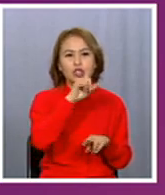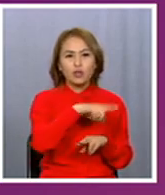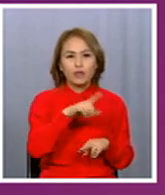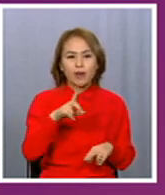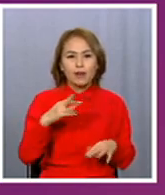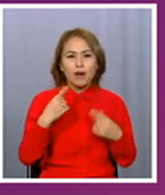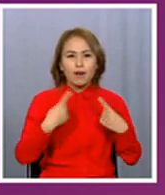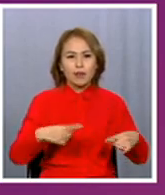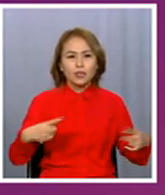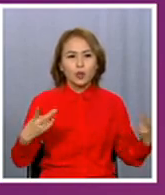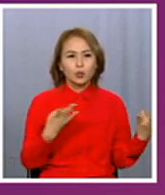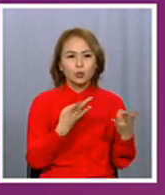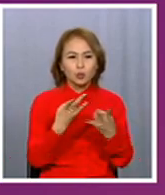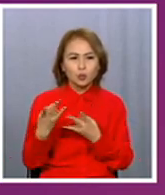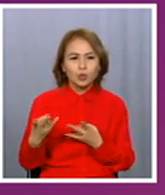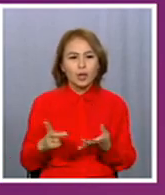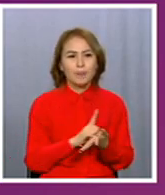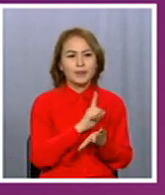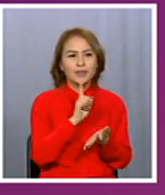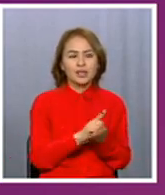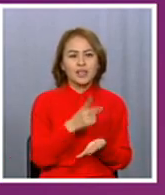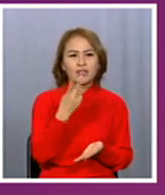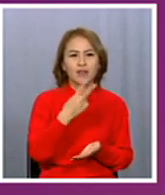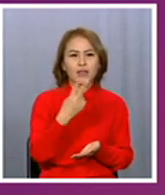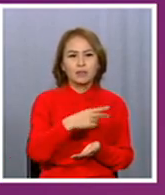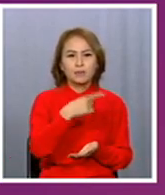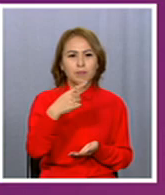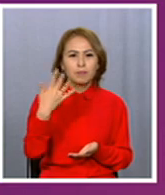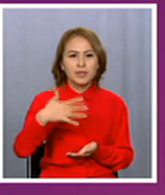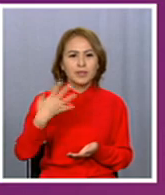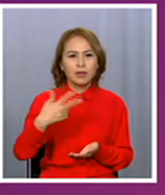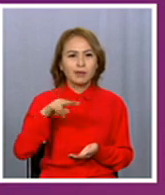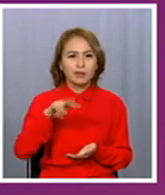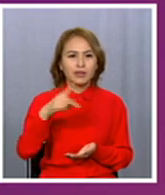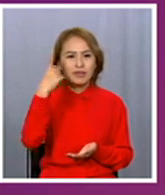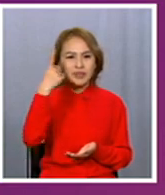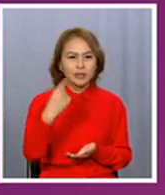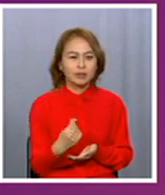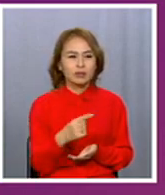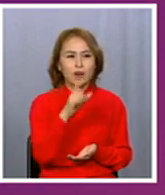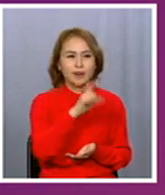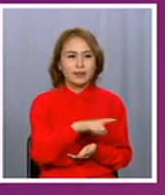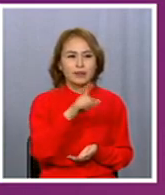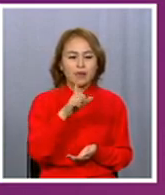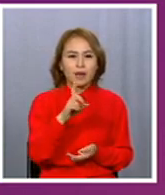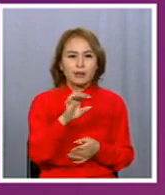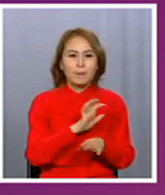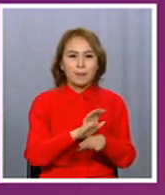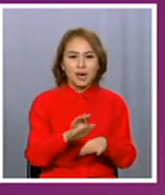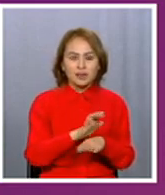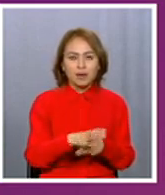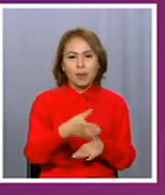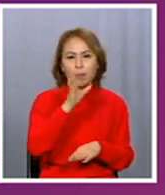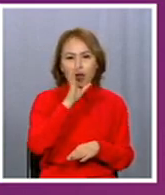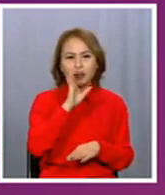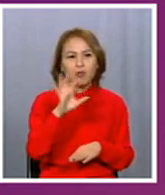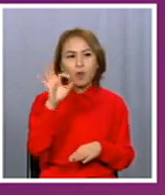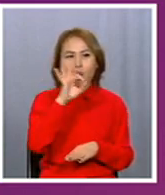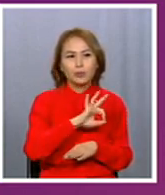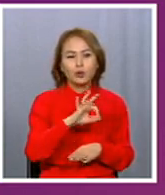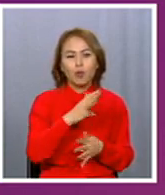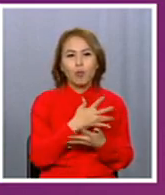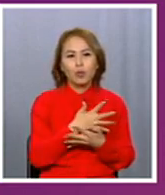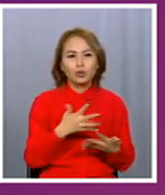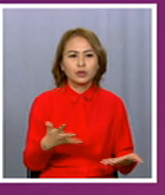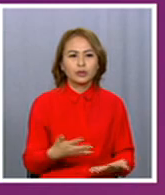разных нужд необходимо 20-50 литров в день. А для производства продуктов питания гораздо